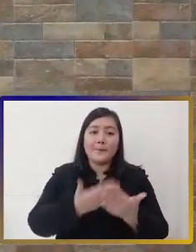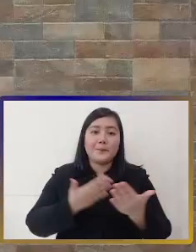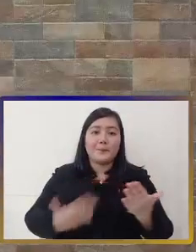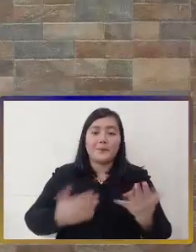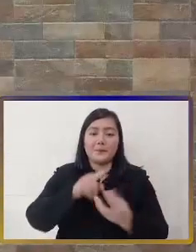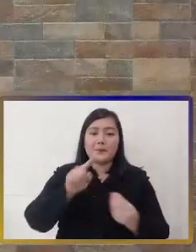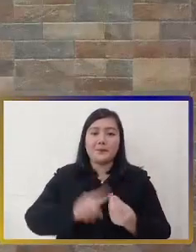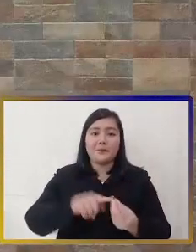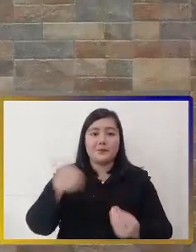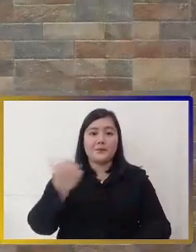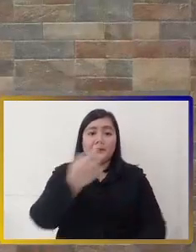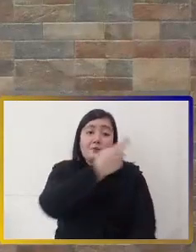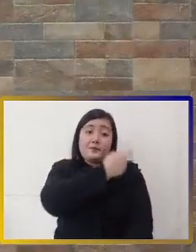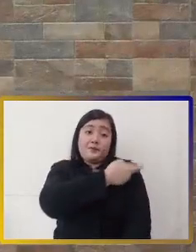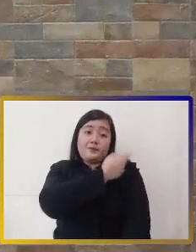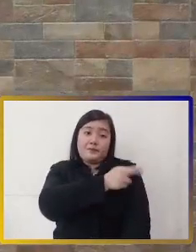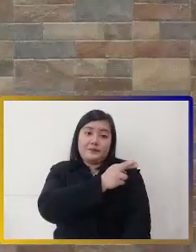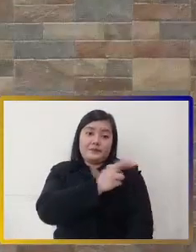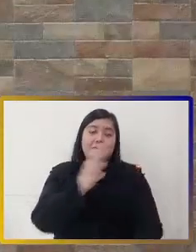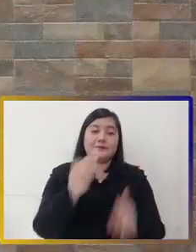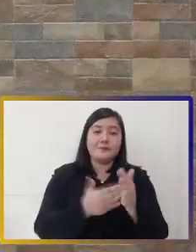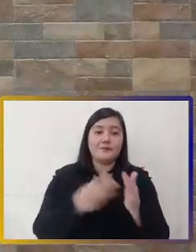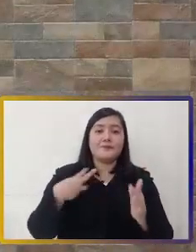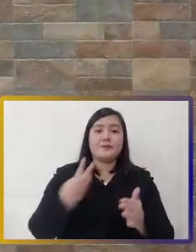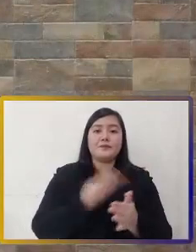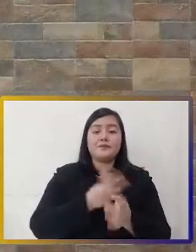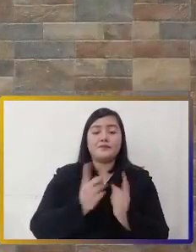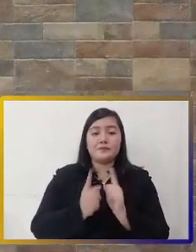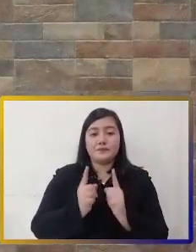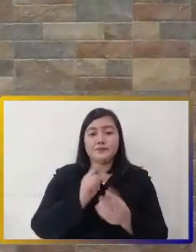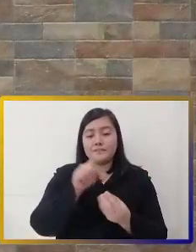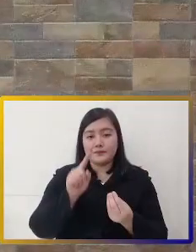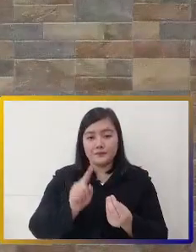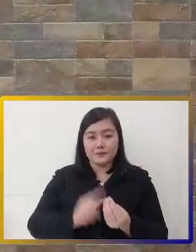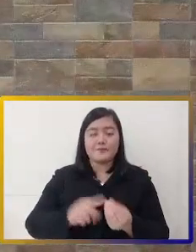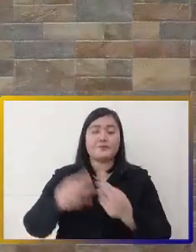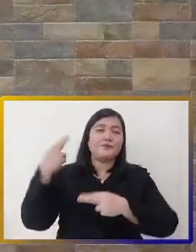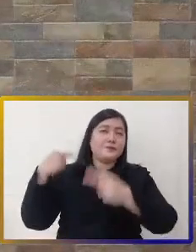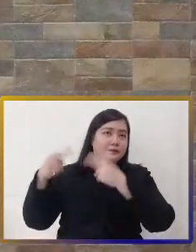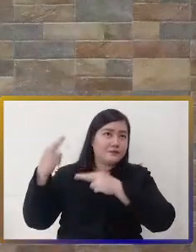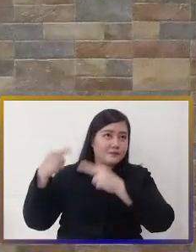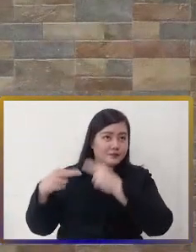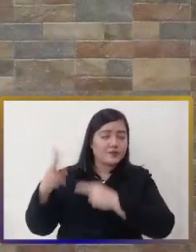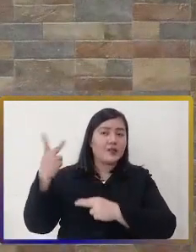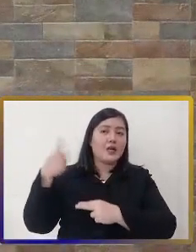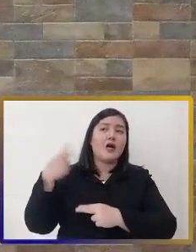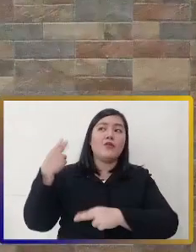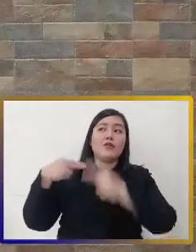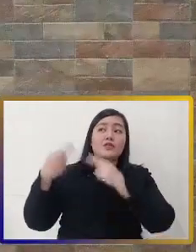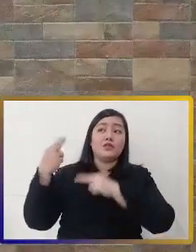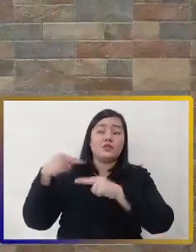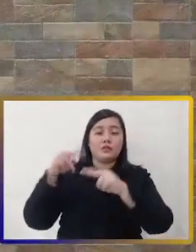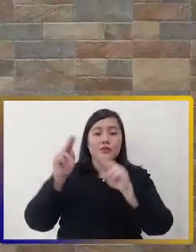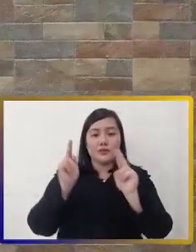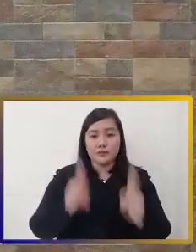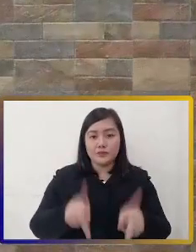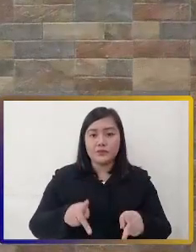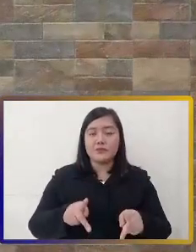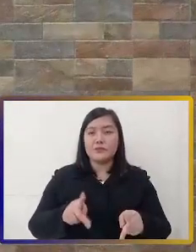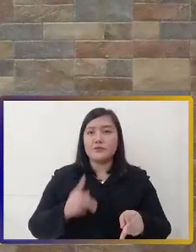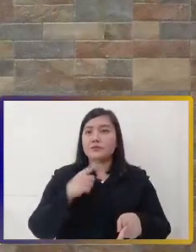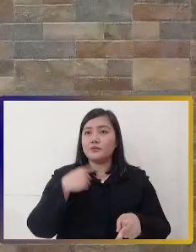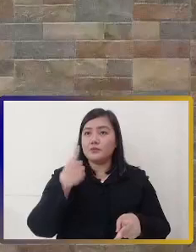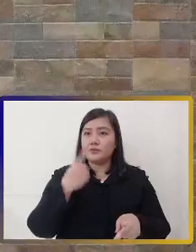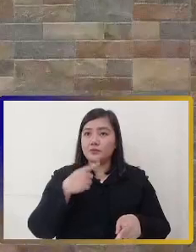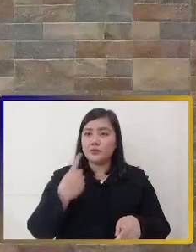ay history. Nakasaad po ito sa history. May mga historians na makakapagpatunay nito. In fact, binigay ko po sa